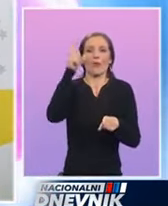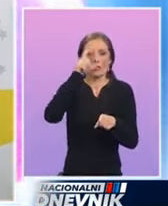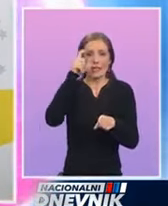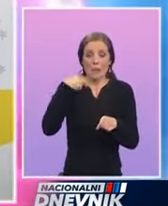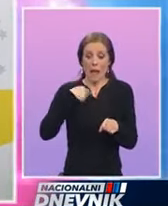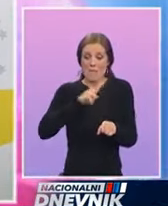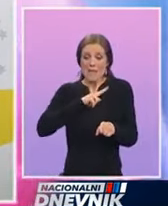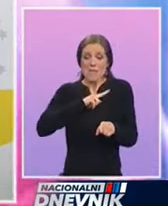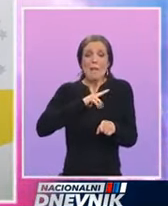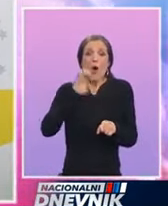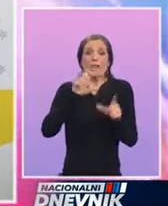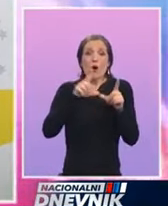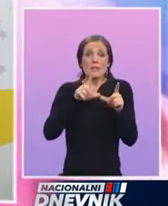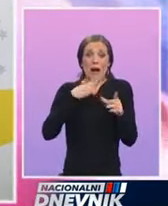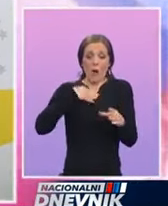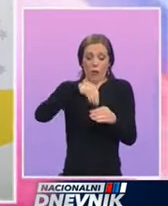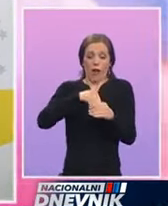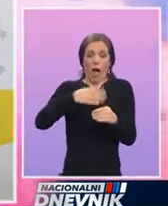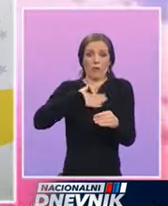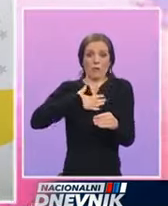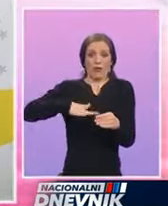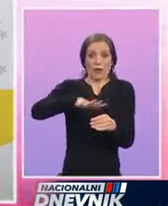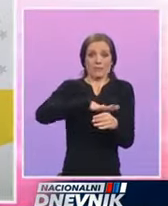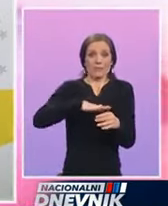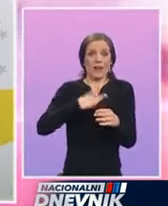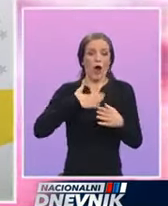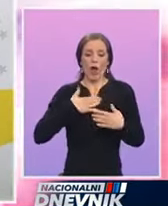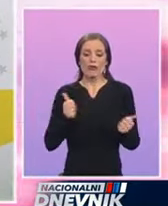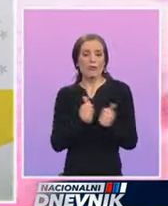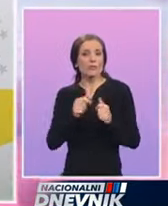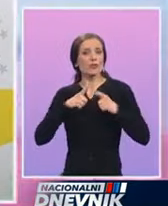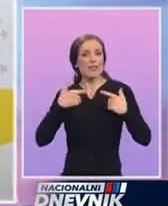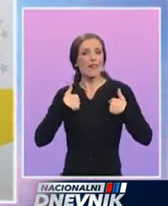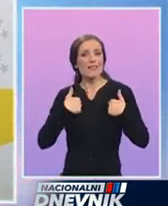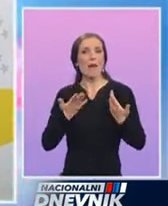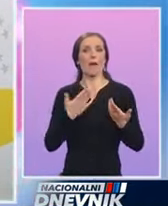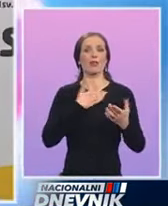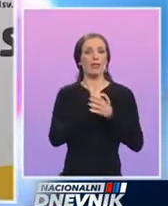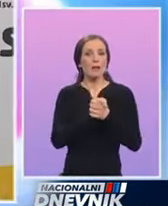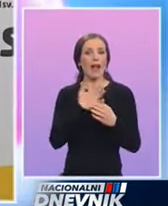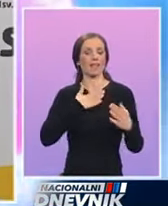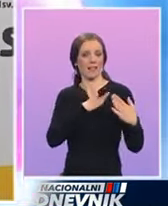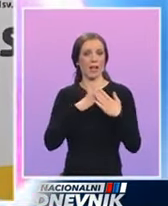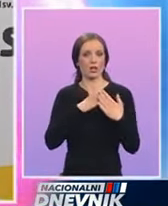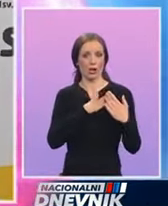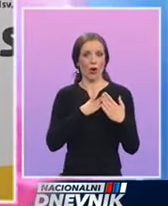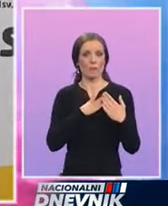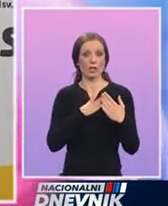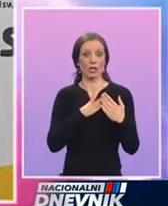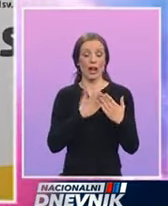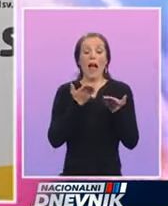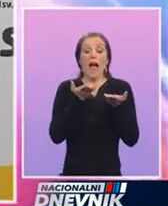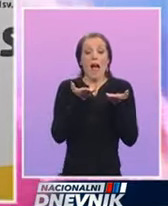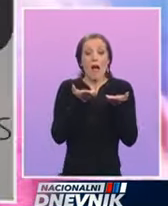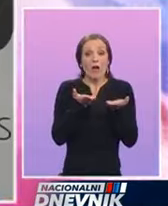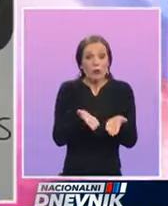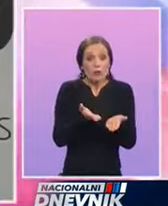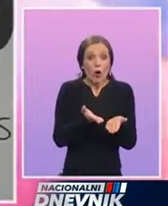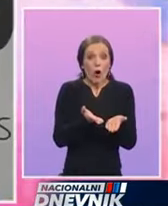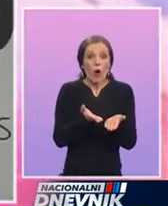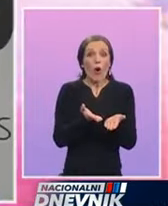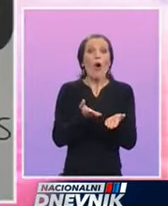uniju u svom dvorištu kao naše sugrađane, kao naše prijatelje, kao naše komšije i upravo je to ono